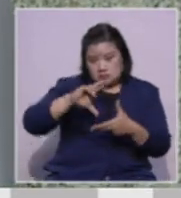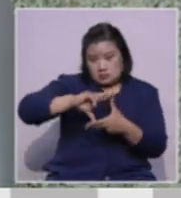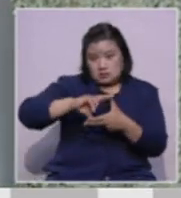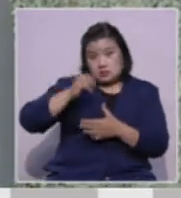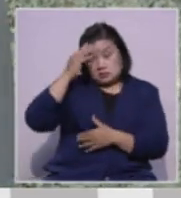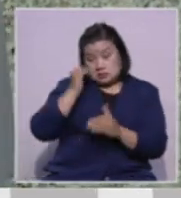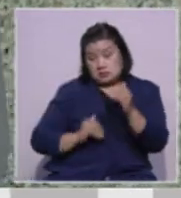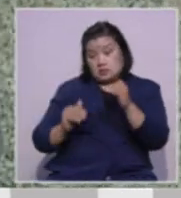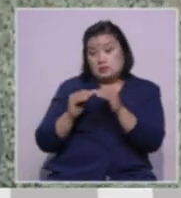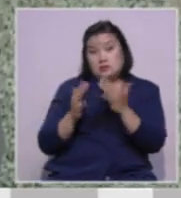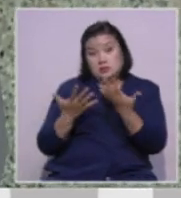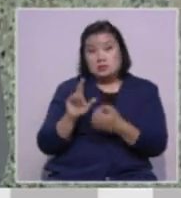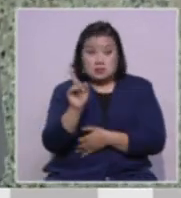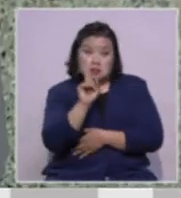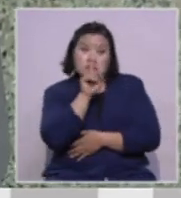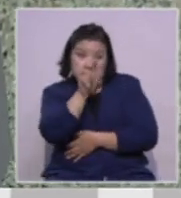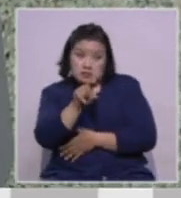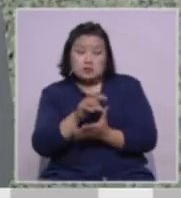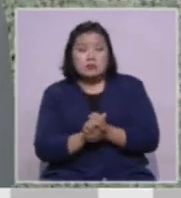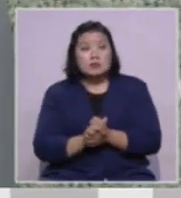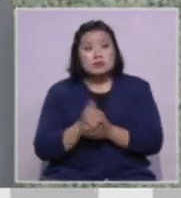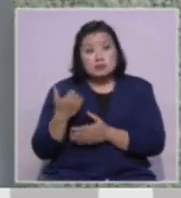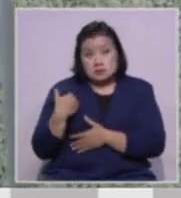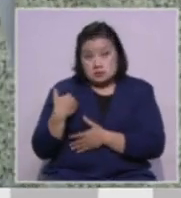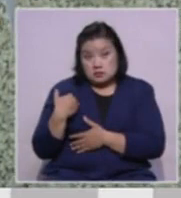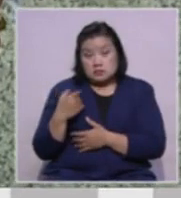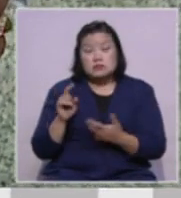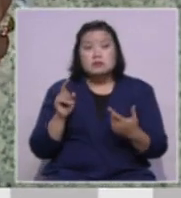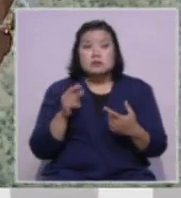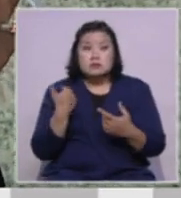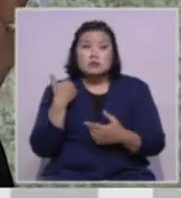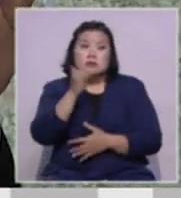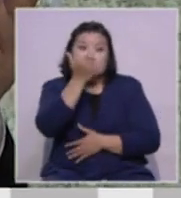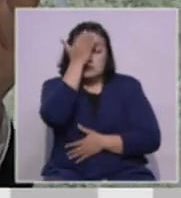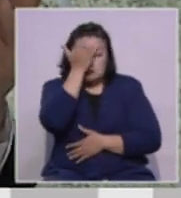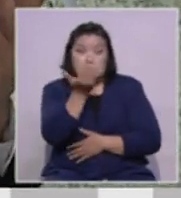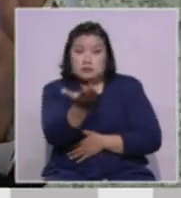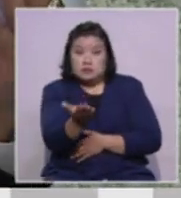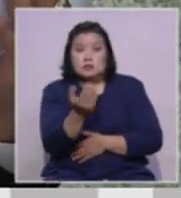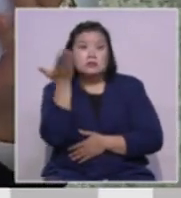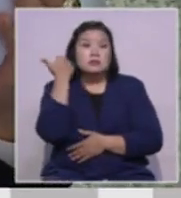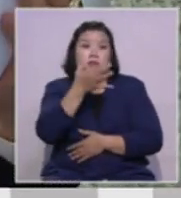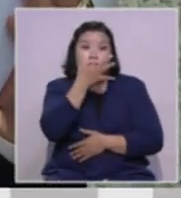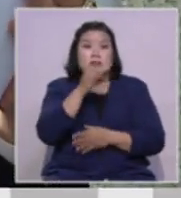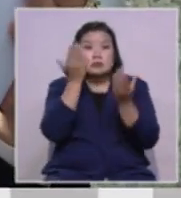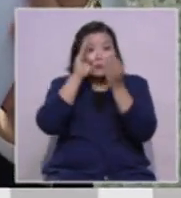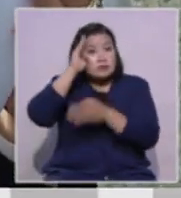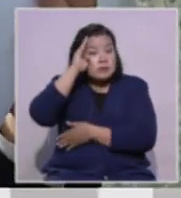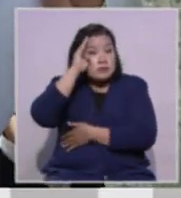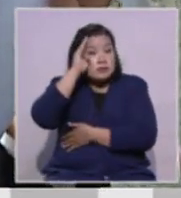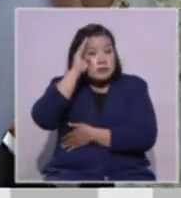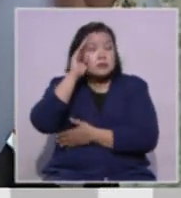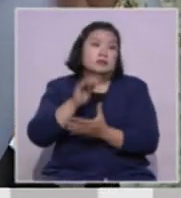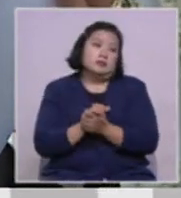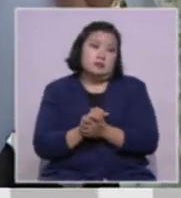าไม่ทราบ หรือไม่ก็คือว่าร้อยเอกธรรมนัสเป็นทหารเคยเป็นทหารมาก่อน นั่นแหละคืออันนี้ผมว่าสังคมก็งงไอ้ตกลงมาตรฐานของพลเอก